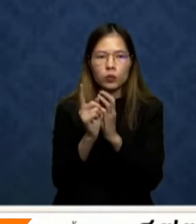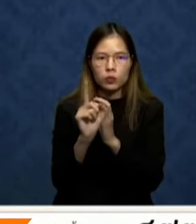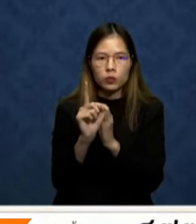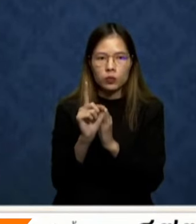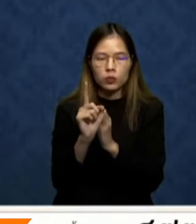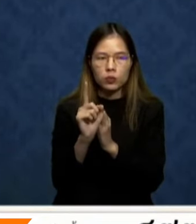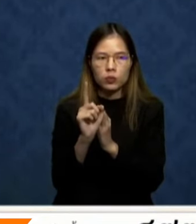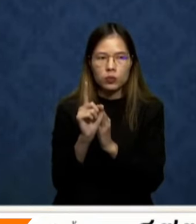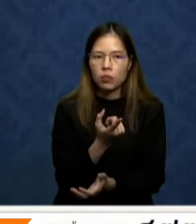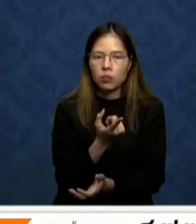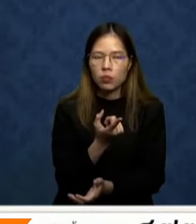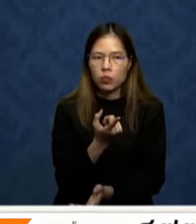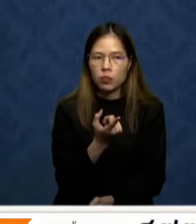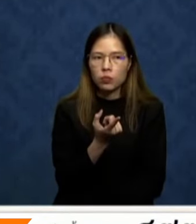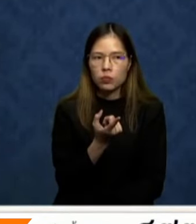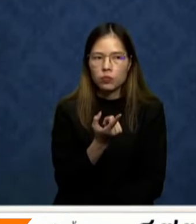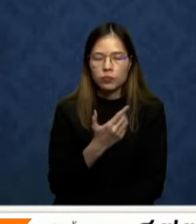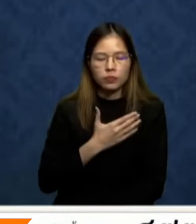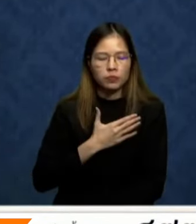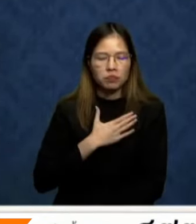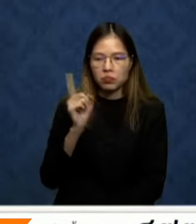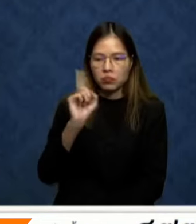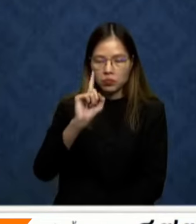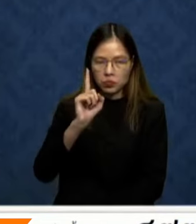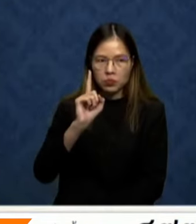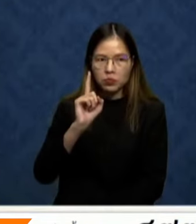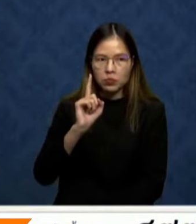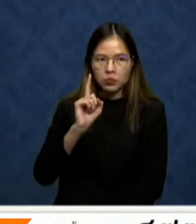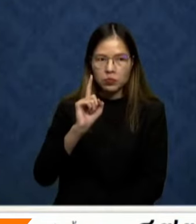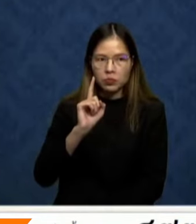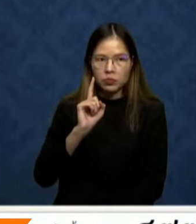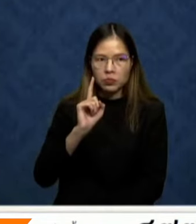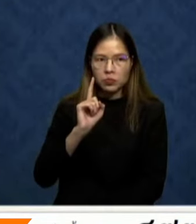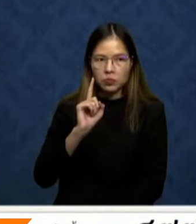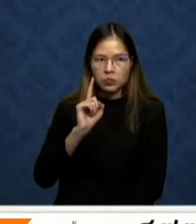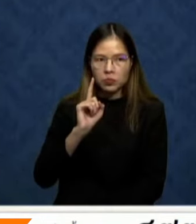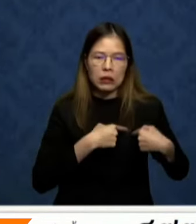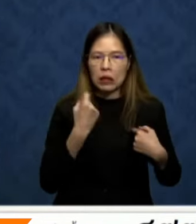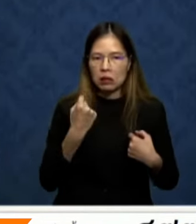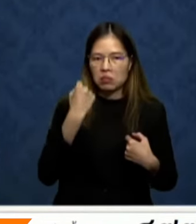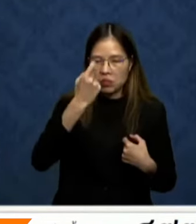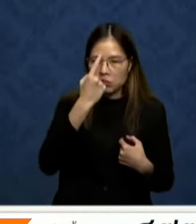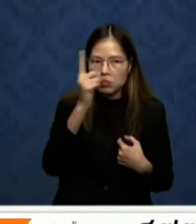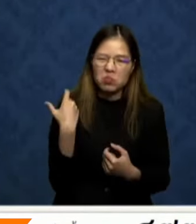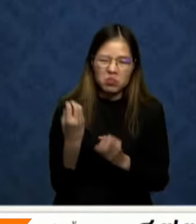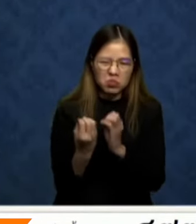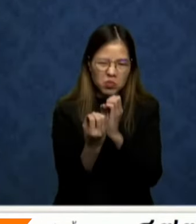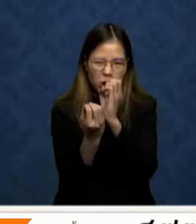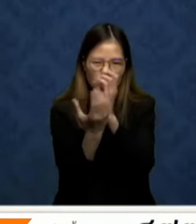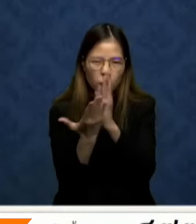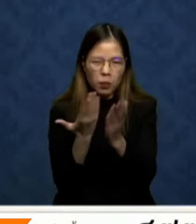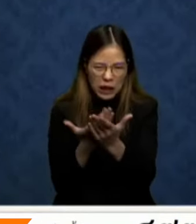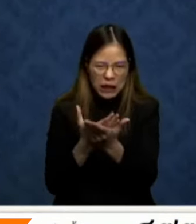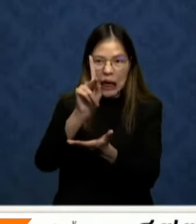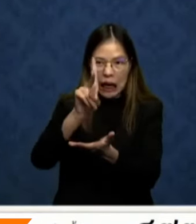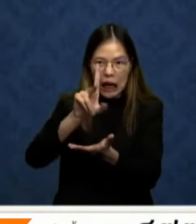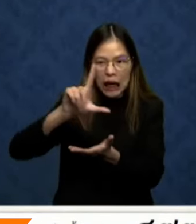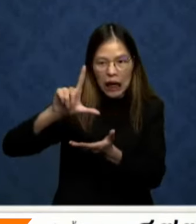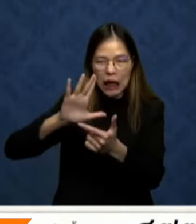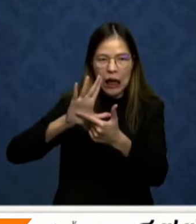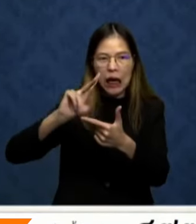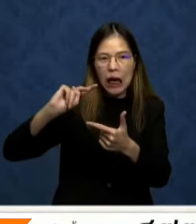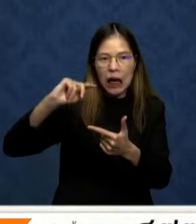ในการกระทบยอดที่เป็นเงินสดผมมั่นใจว่าอาจจะต้องไปแตะเงินคงคลังซึ่งตอนนี้